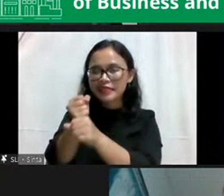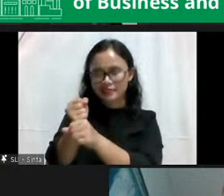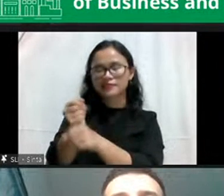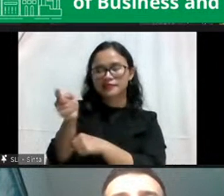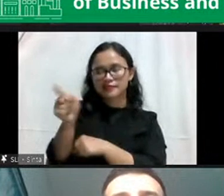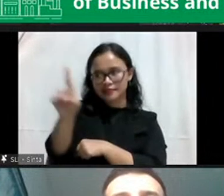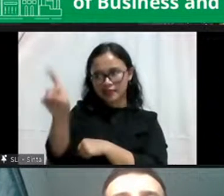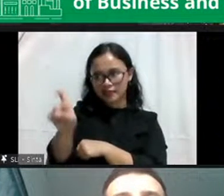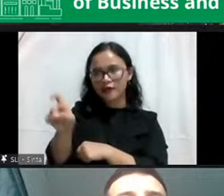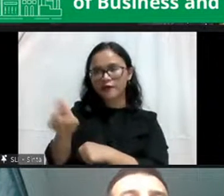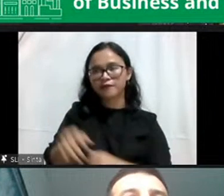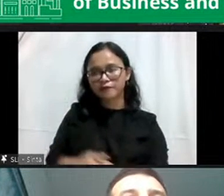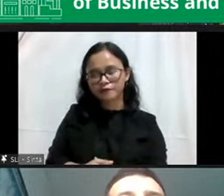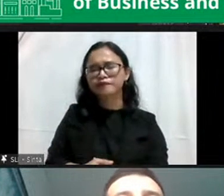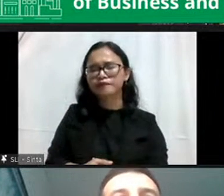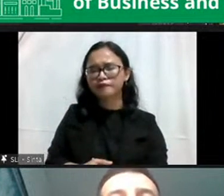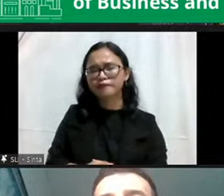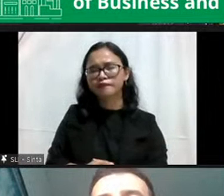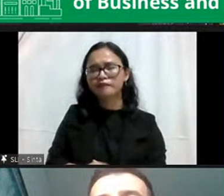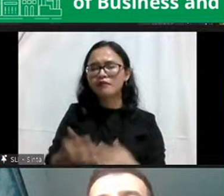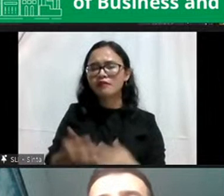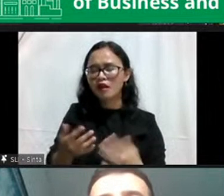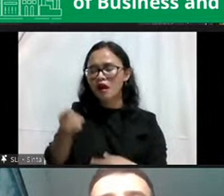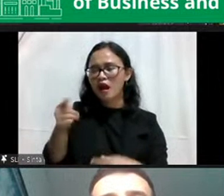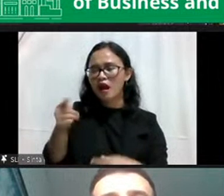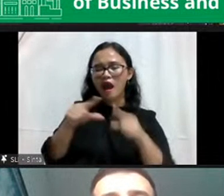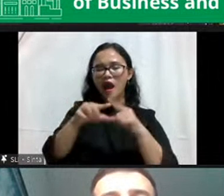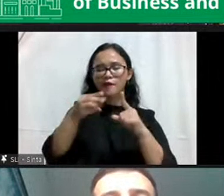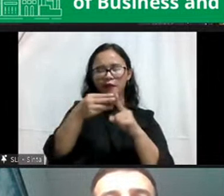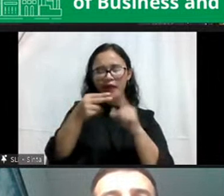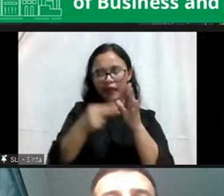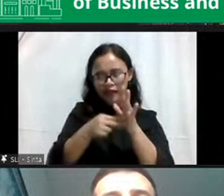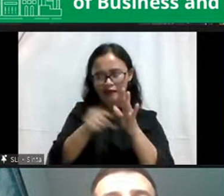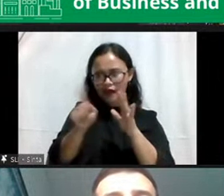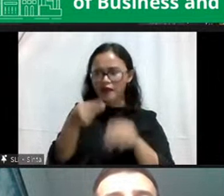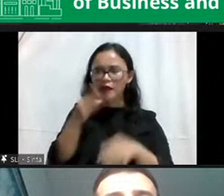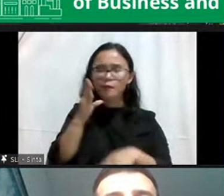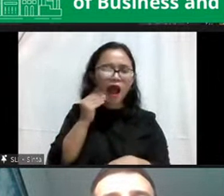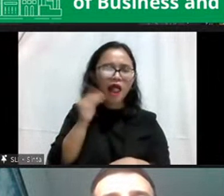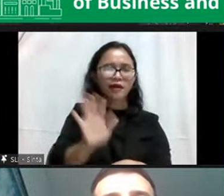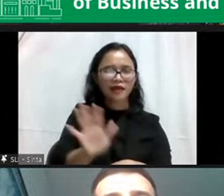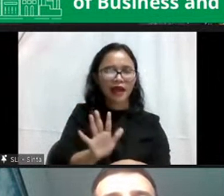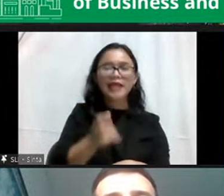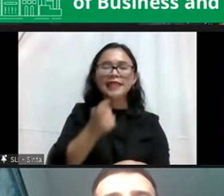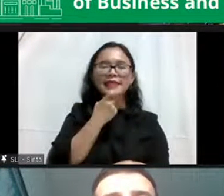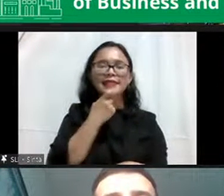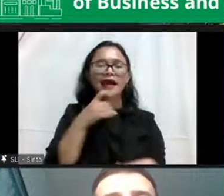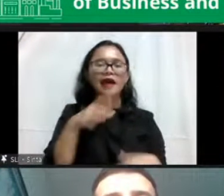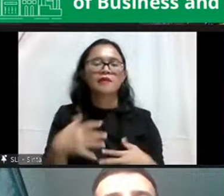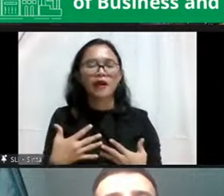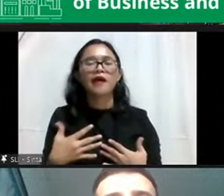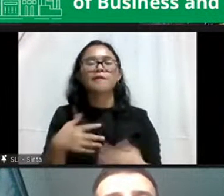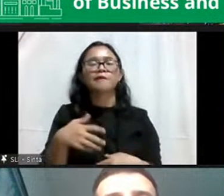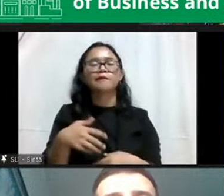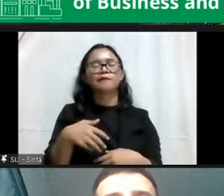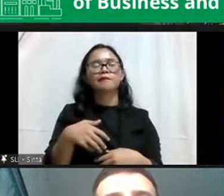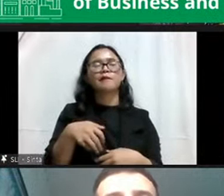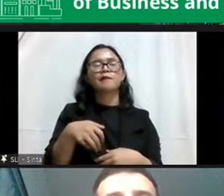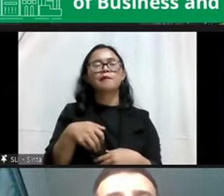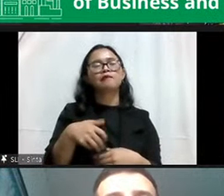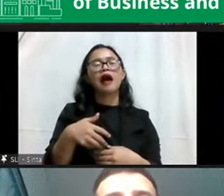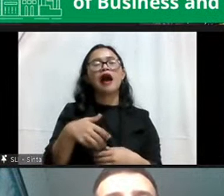gilin pertanyaannya adalah Apakah ABN Amro memiliki pengalaman untuk menggunakan eh bisnis partner yang ada di